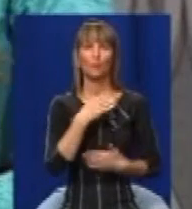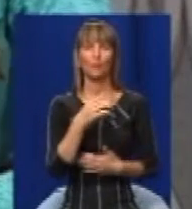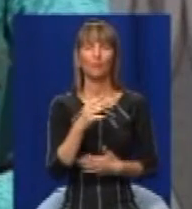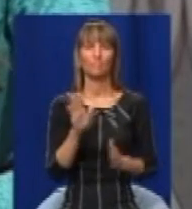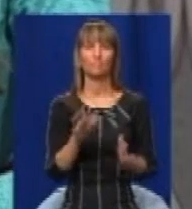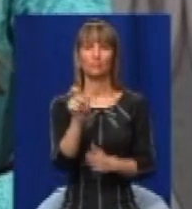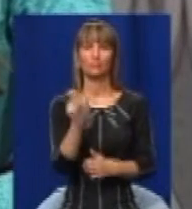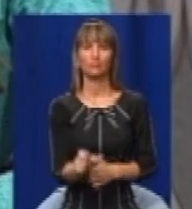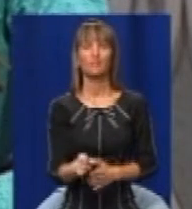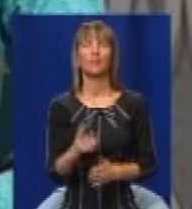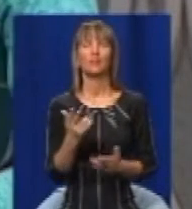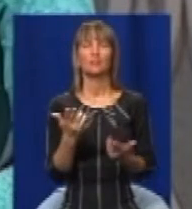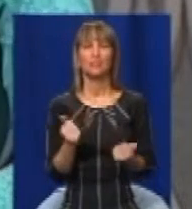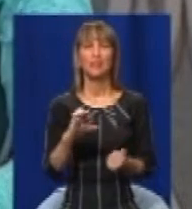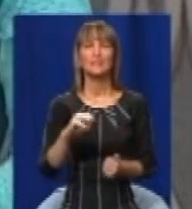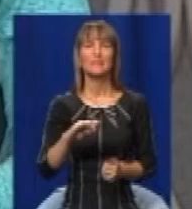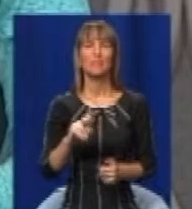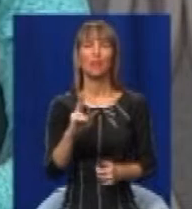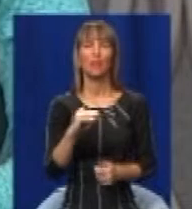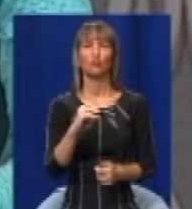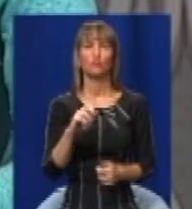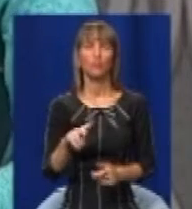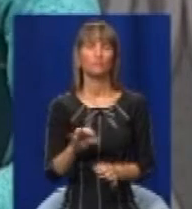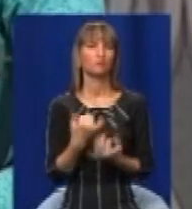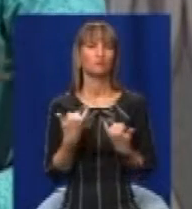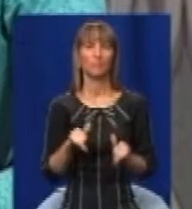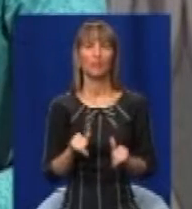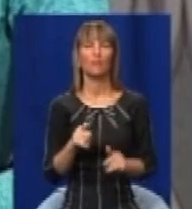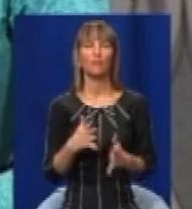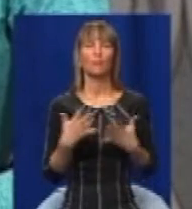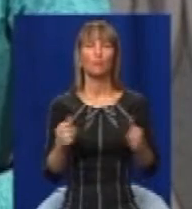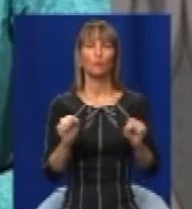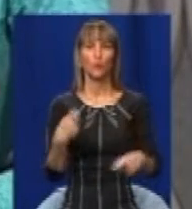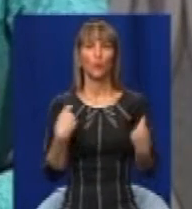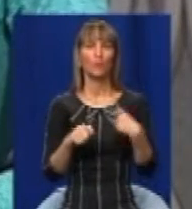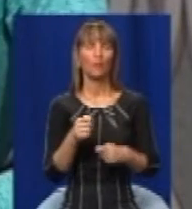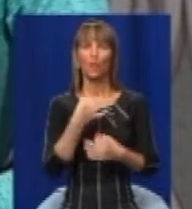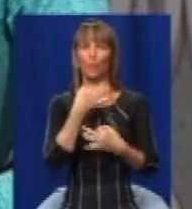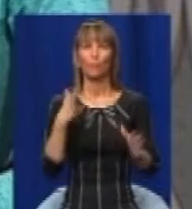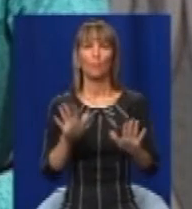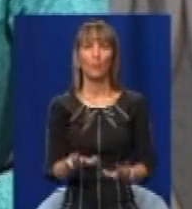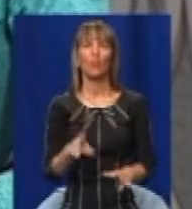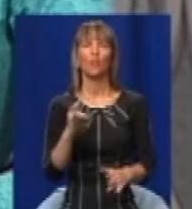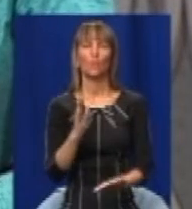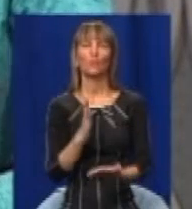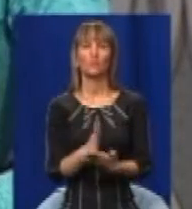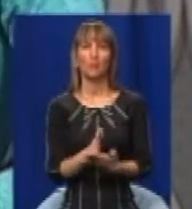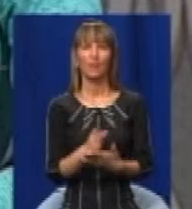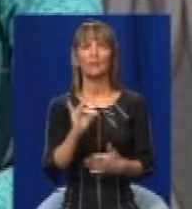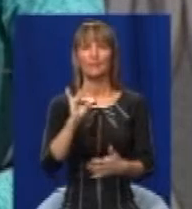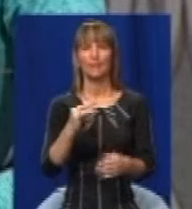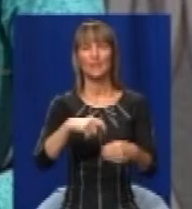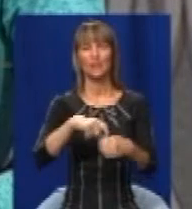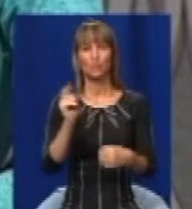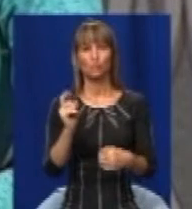Ну, звичайно, стиль casual, він такий унікальний тим, що його здебільшого можна одягати будь-куди, але є і свої виключення.